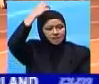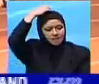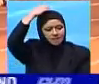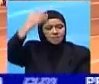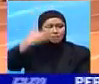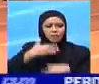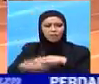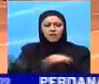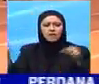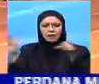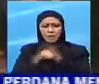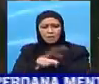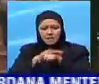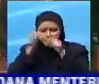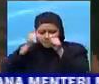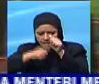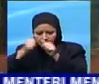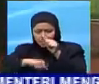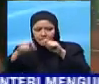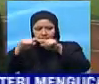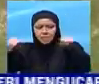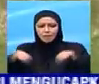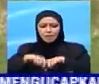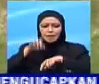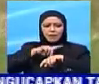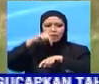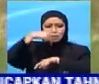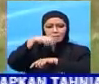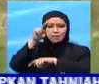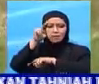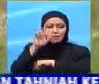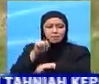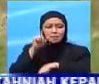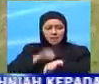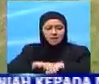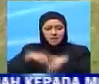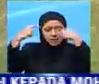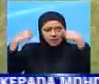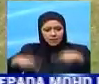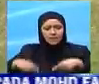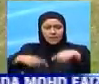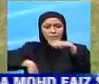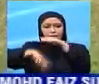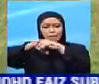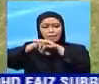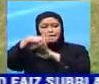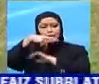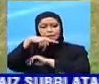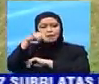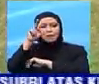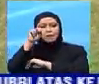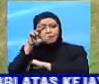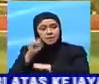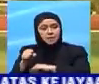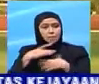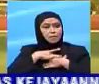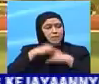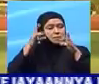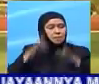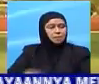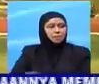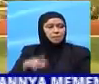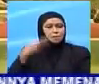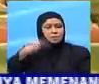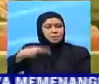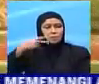segenap ruang di Kompleks sukan pkns Pada perlawanan menentangs FC peminat Setia hijau kuning sekali lagi menyebu stadium